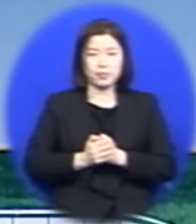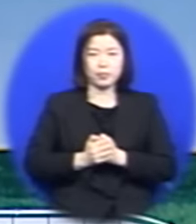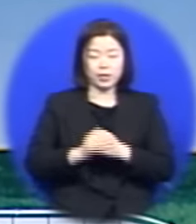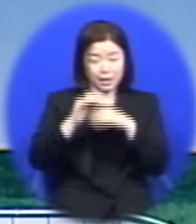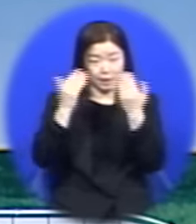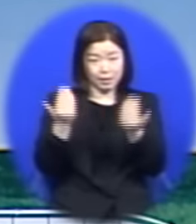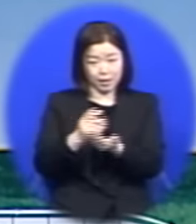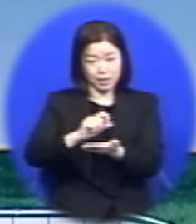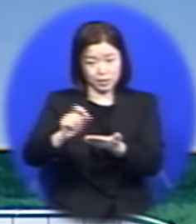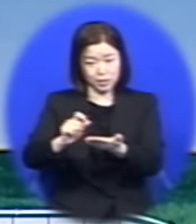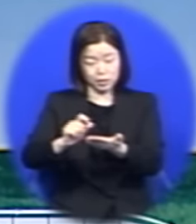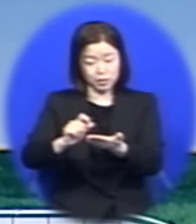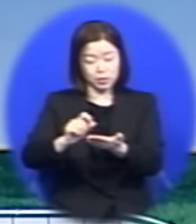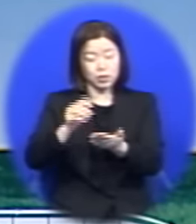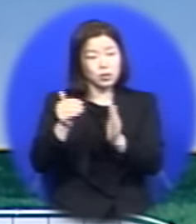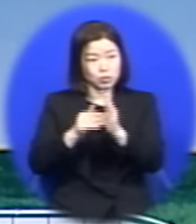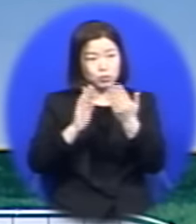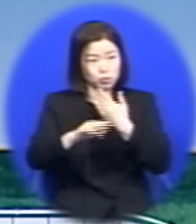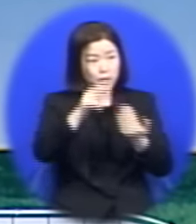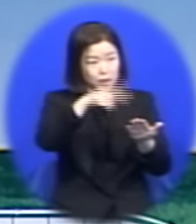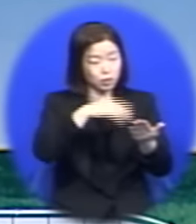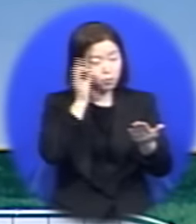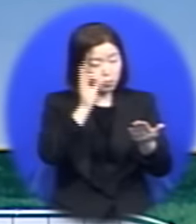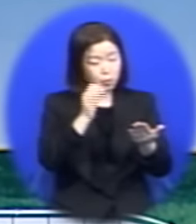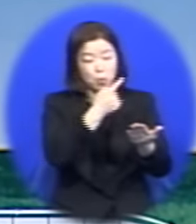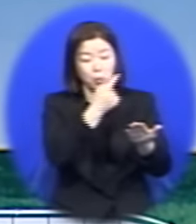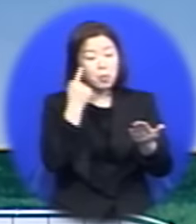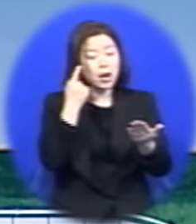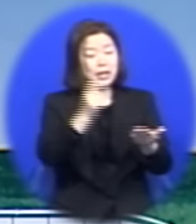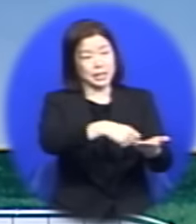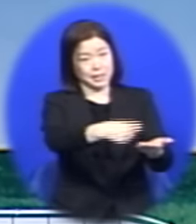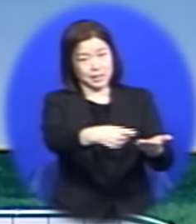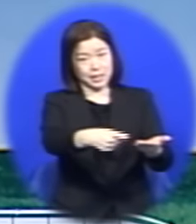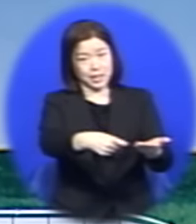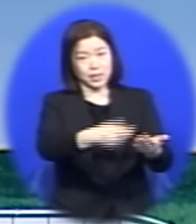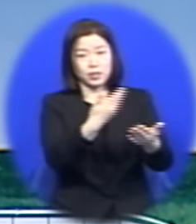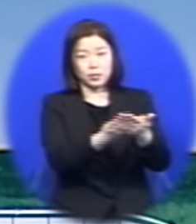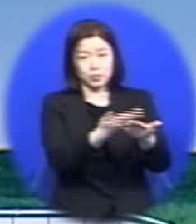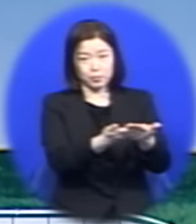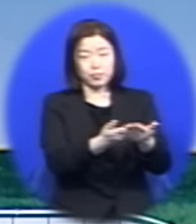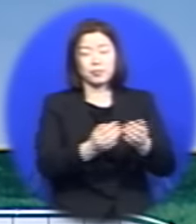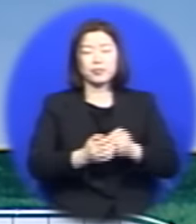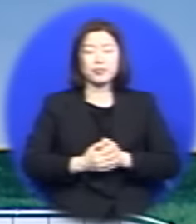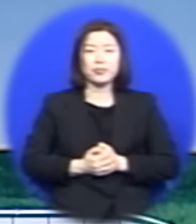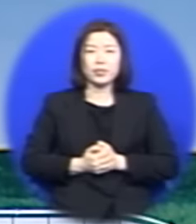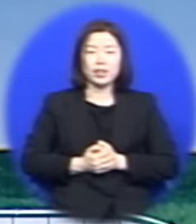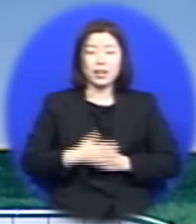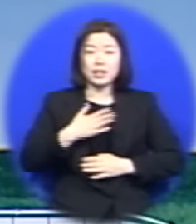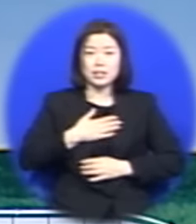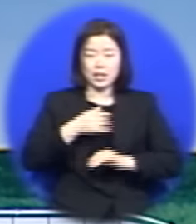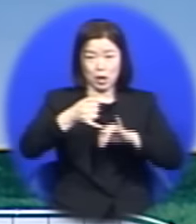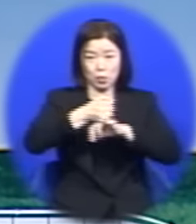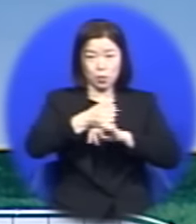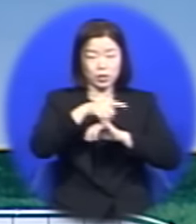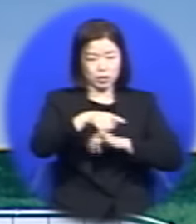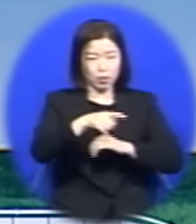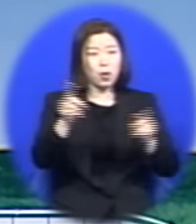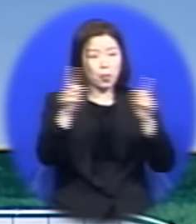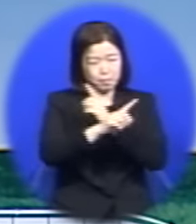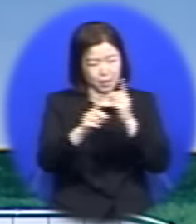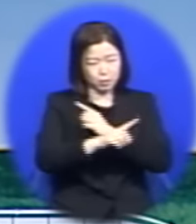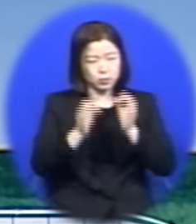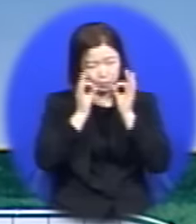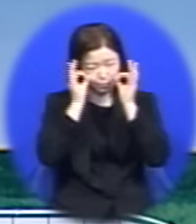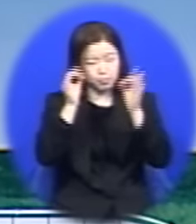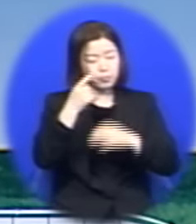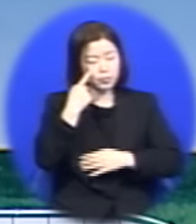쓰고 나면 읽어보시고 맞는지 아닌지 확인해 주신 다음에 사인을 꼭 해 주세요. 제가 꼭 이거 시정하도록